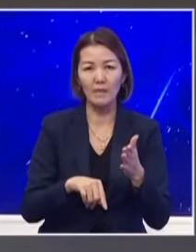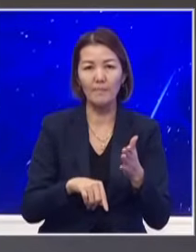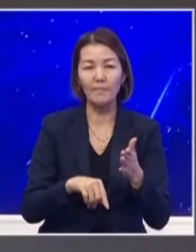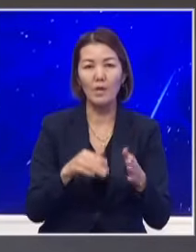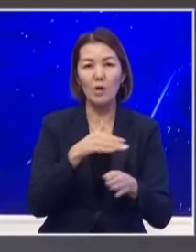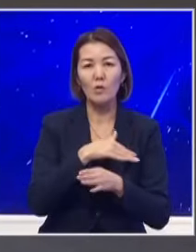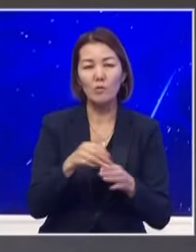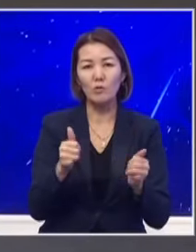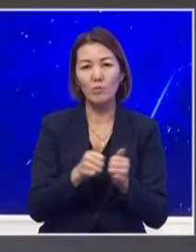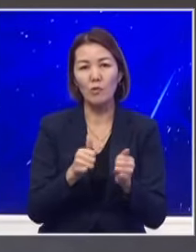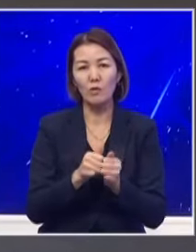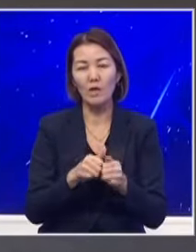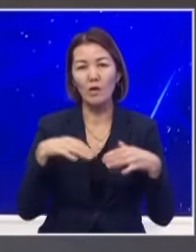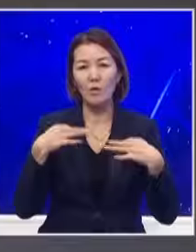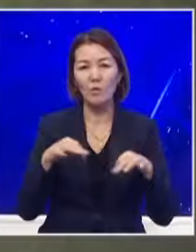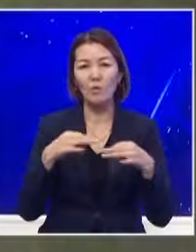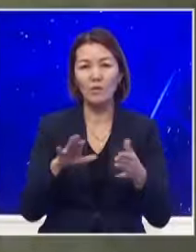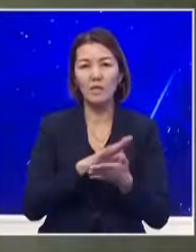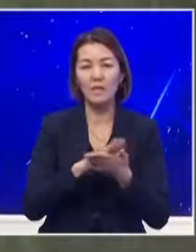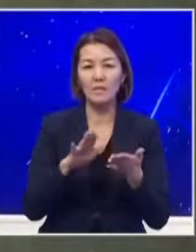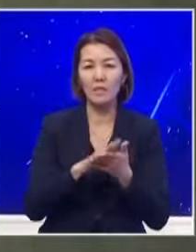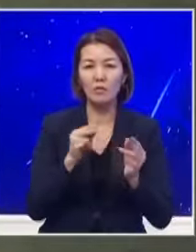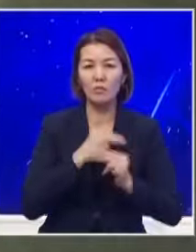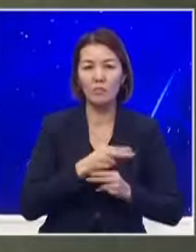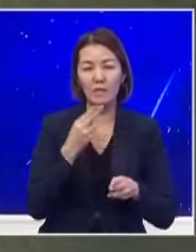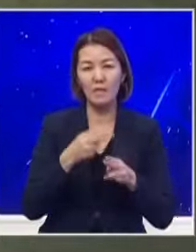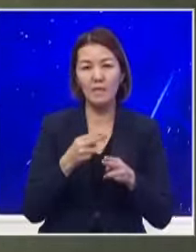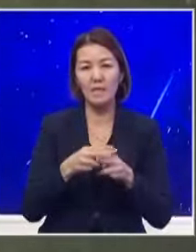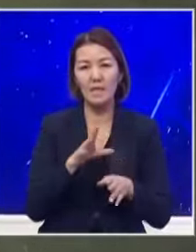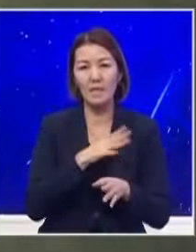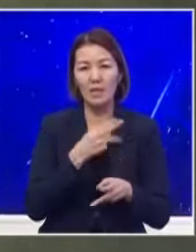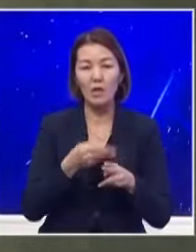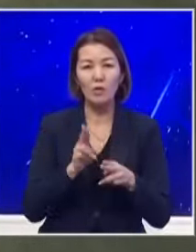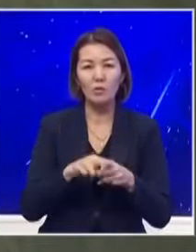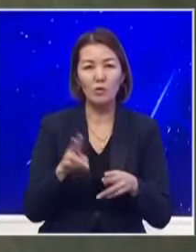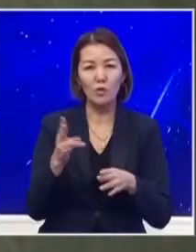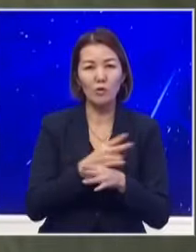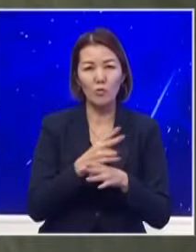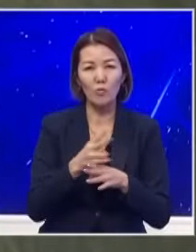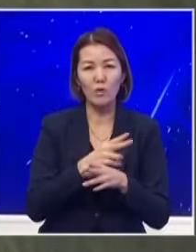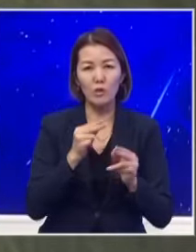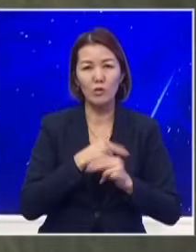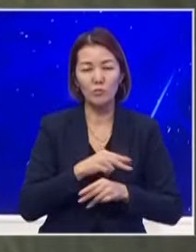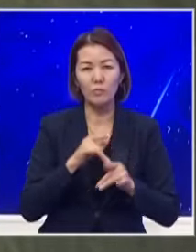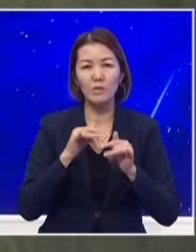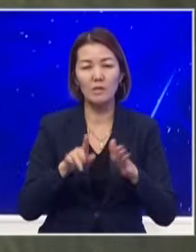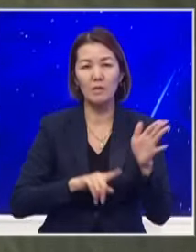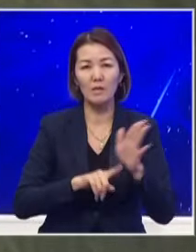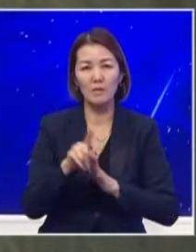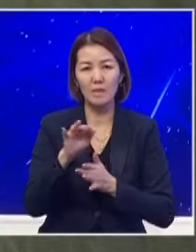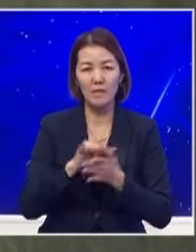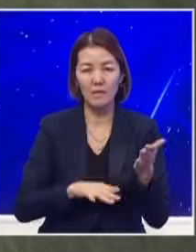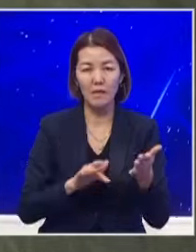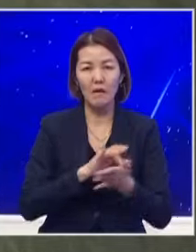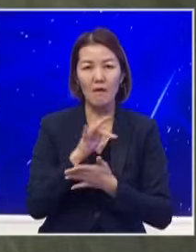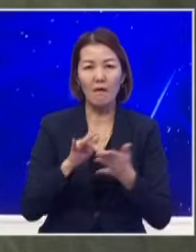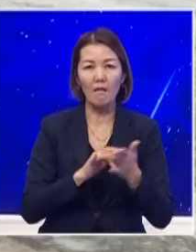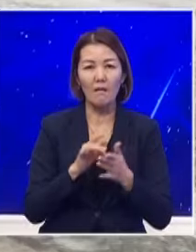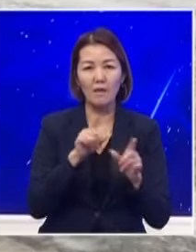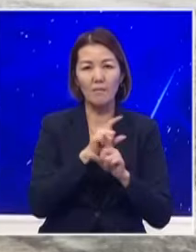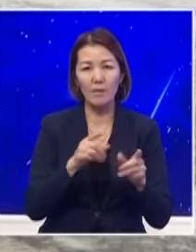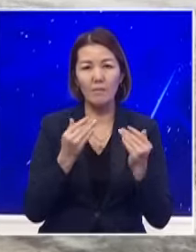көше бойындағы көліктерді тазалық жұмыстарына кедергі келтірді. Сондықтан түнгі уақытта да жұмыс істеуге мәжбүр. Қаладағы коммуналдық